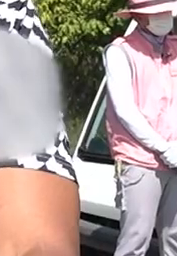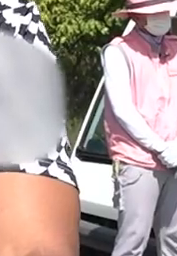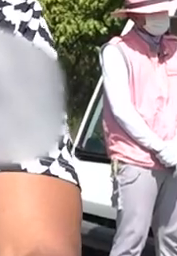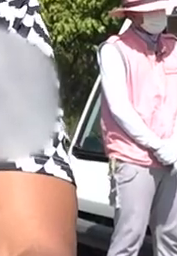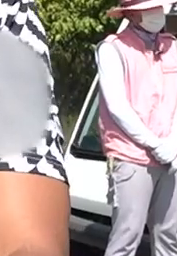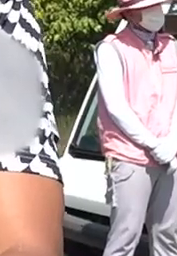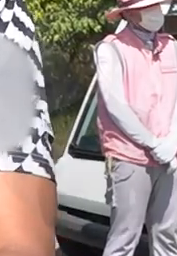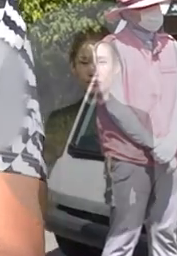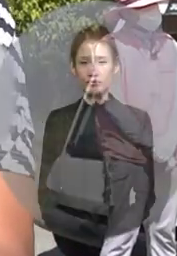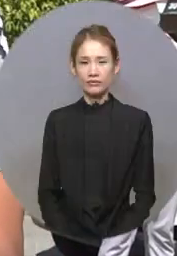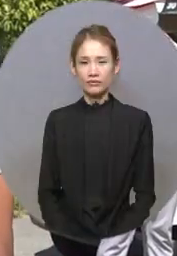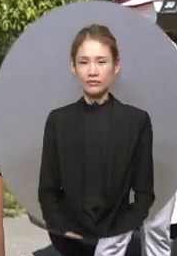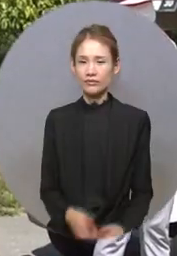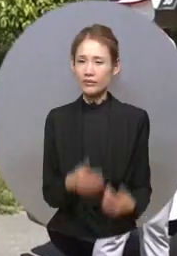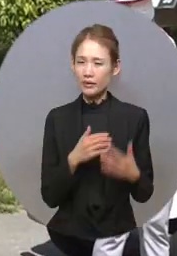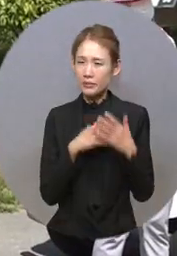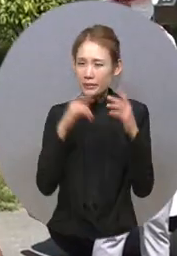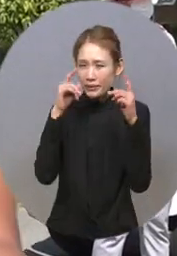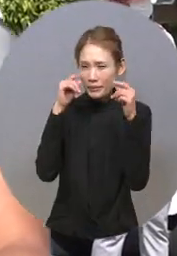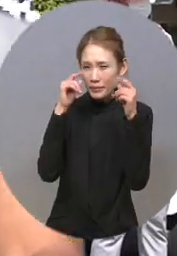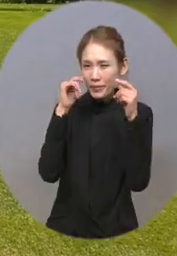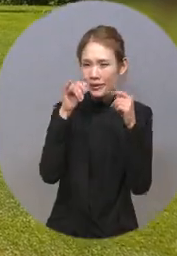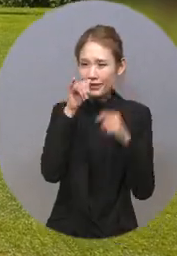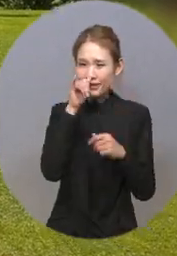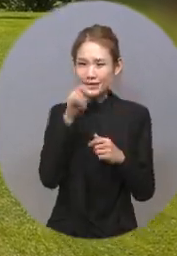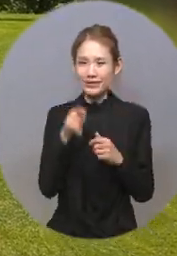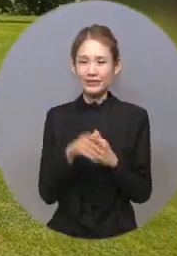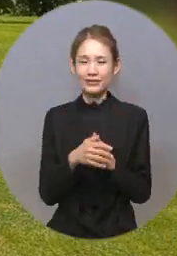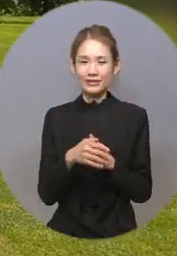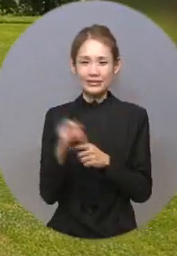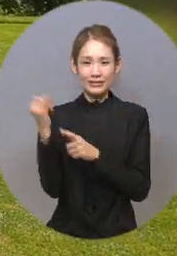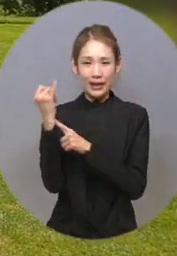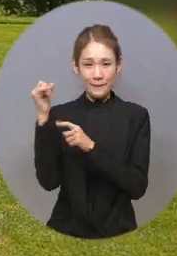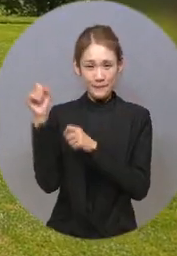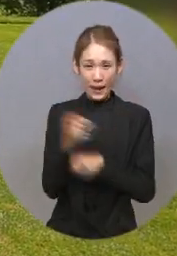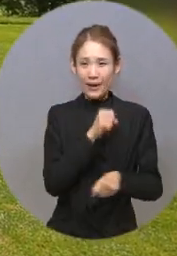아, 긴장되는구나, 이거. 긴장되지? 진짜 잘 쳐.